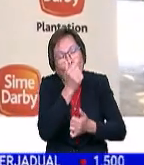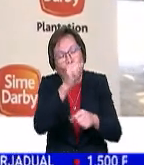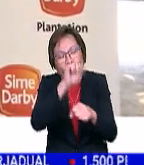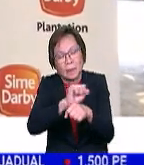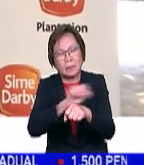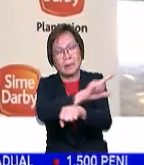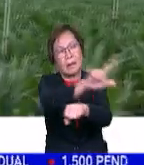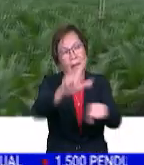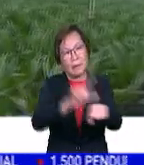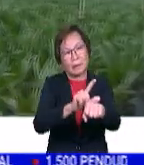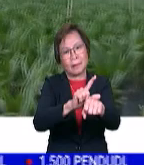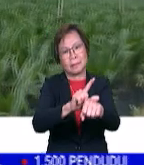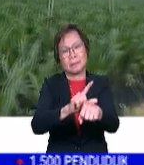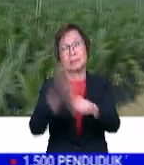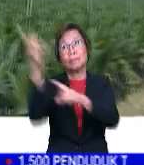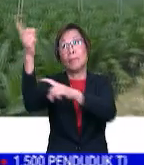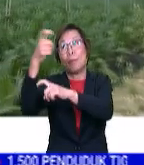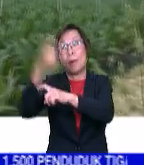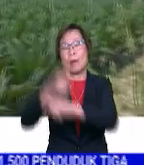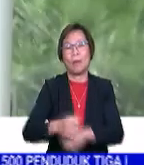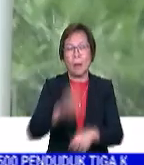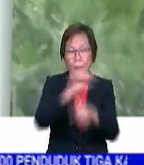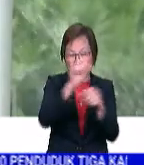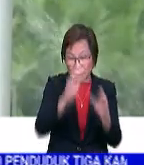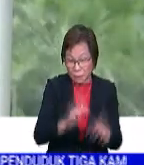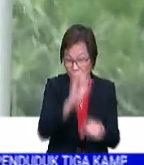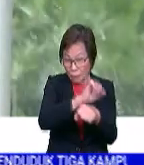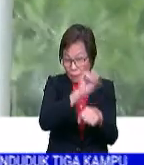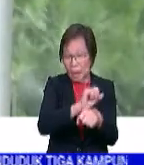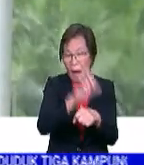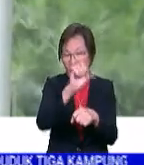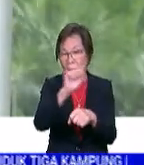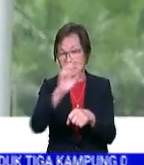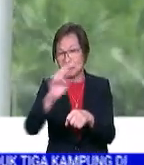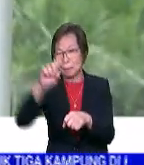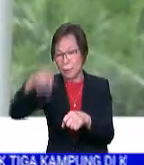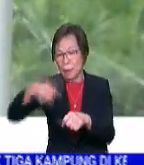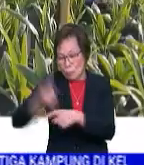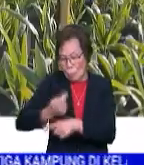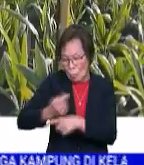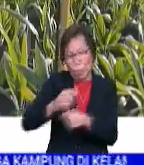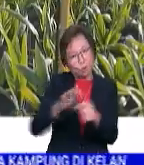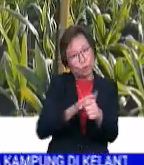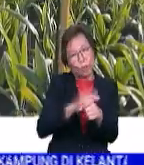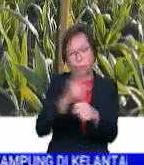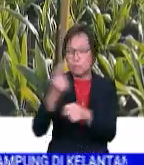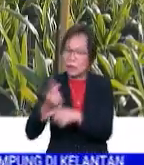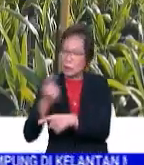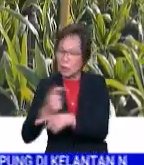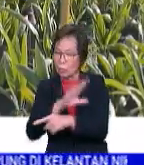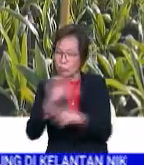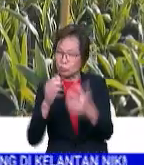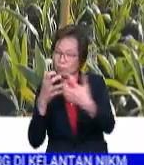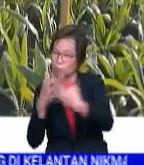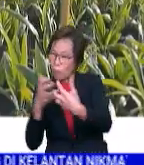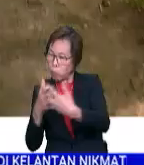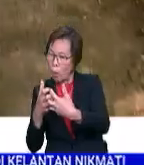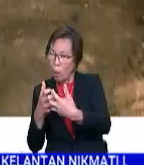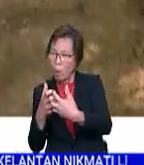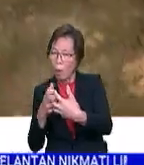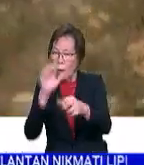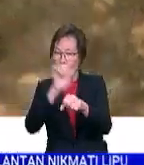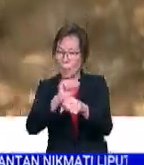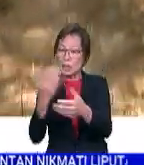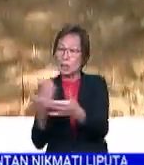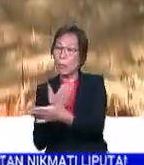ladang. Bagi setiap pekerjaan, SDP memberikan latihan mencukupi dan bersesuaian dengan setiap